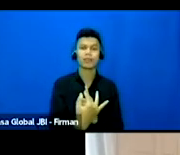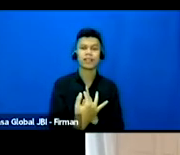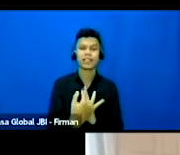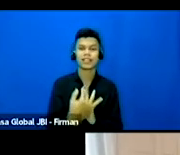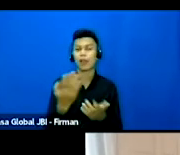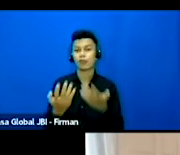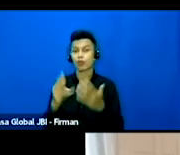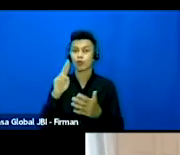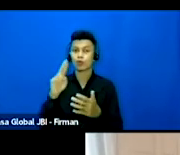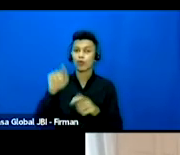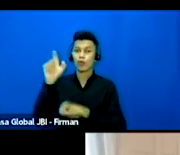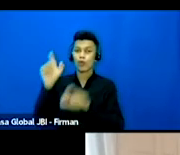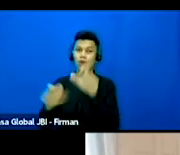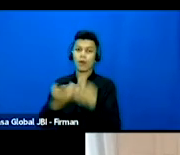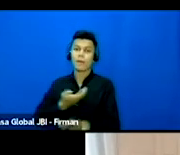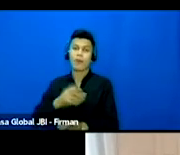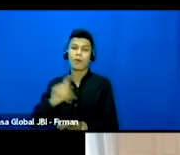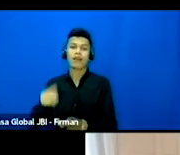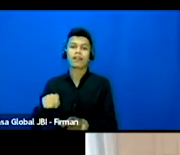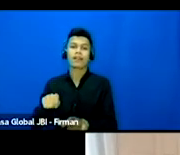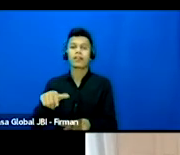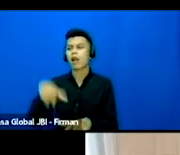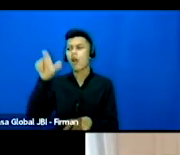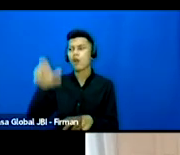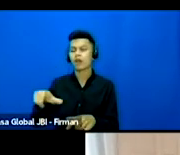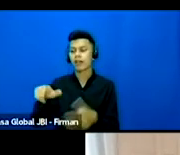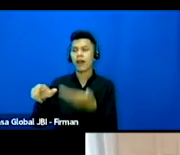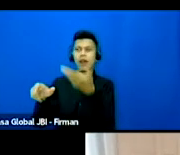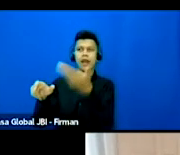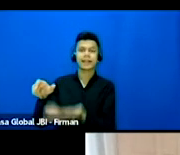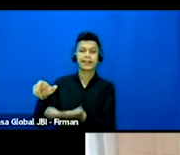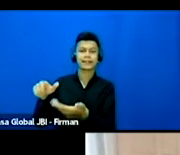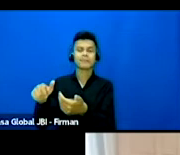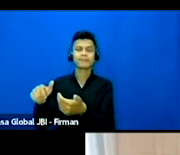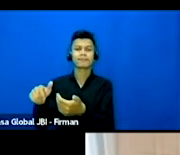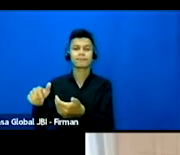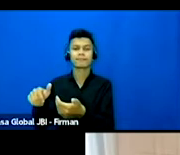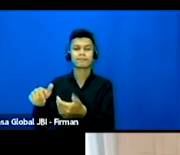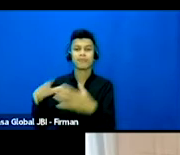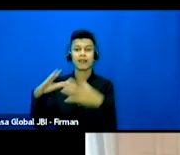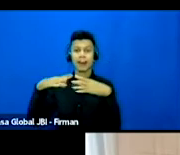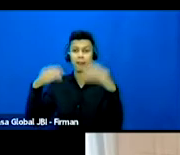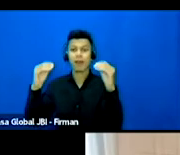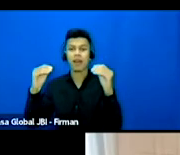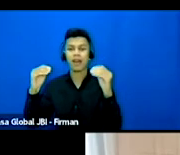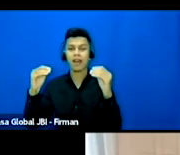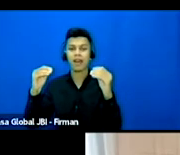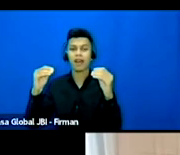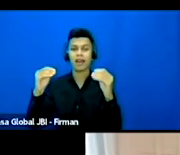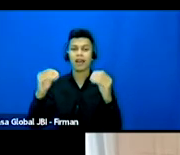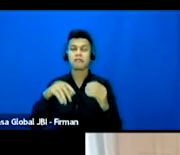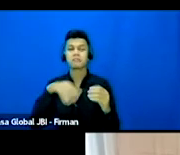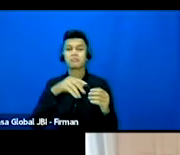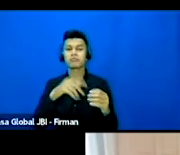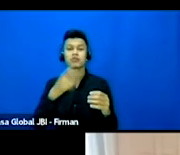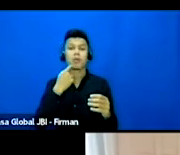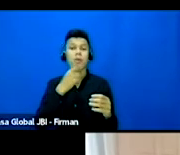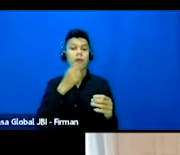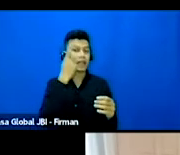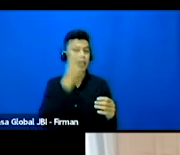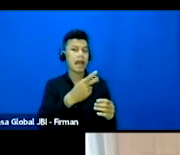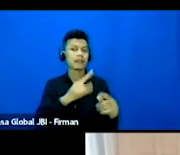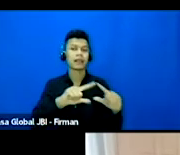konsumen konsumen lebih eh lebih ramah konsumen label mana yang lebih ramah terhadap